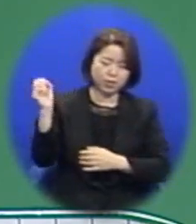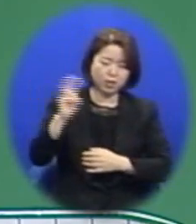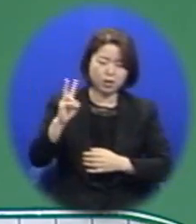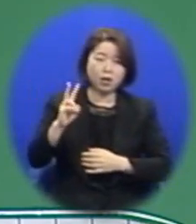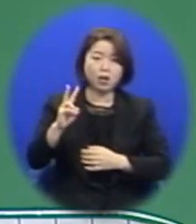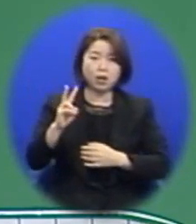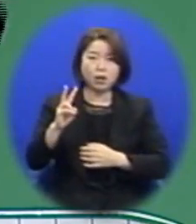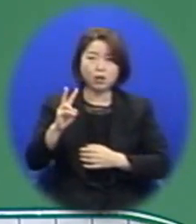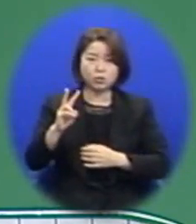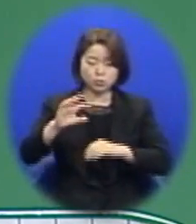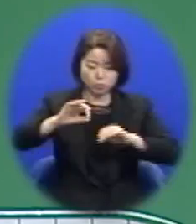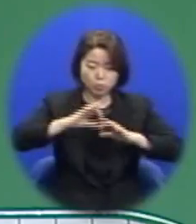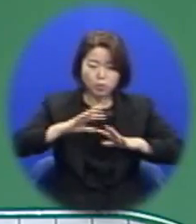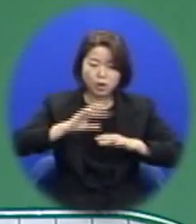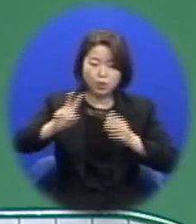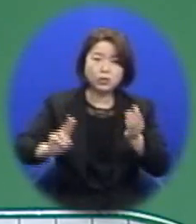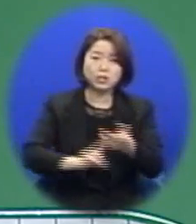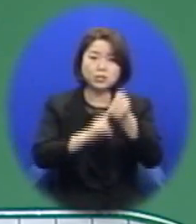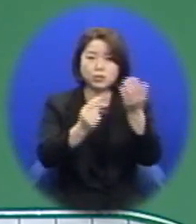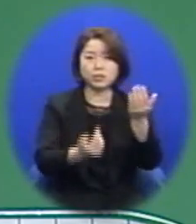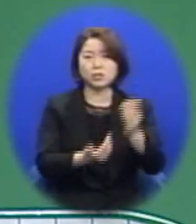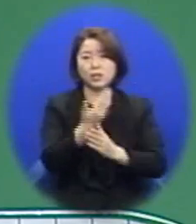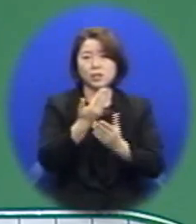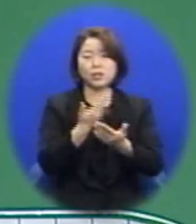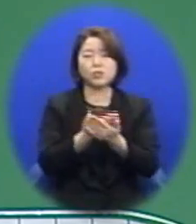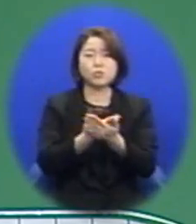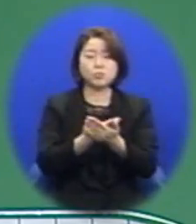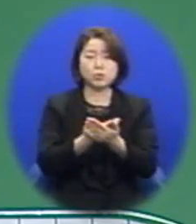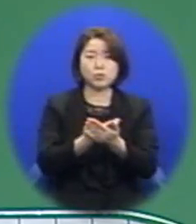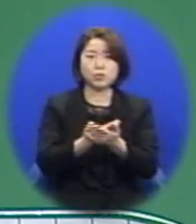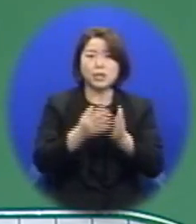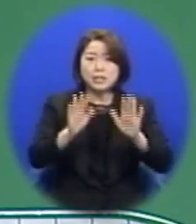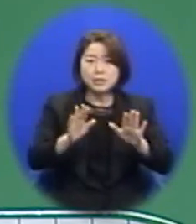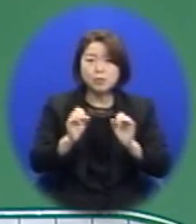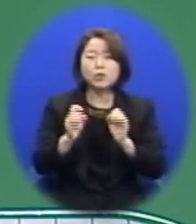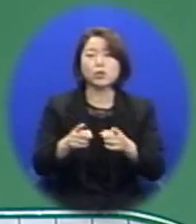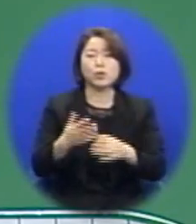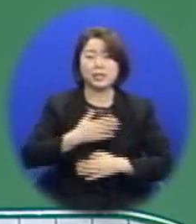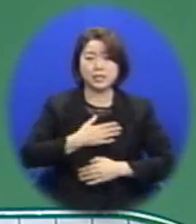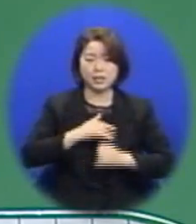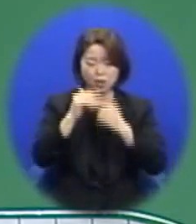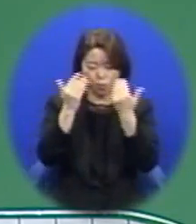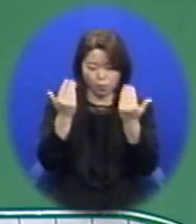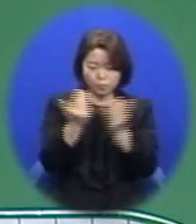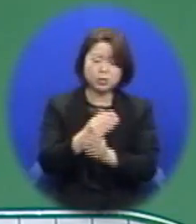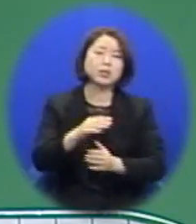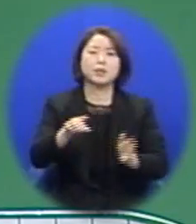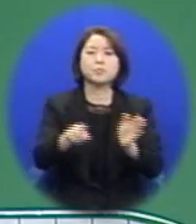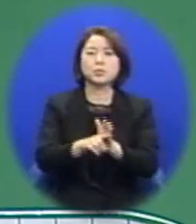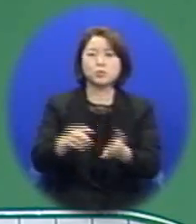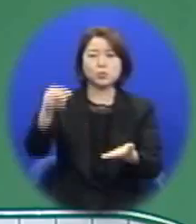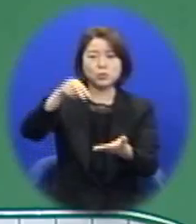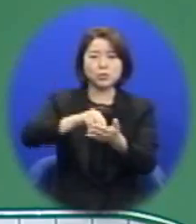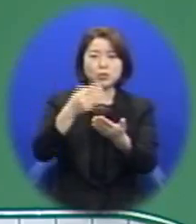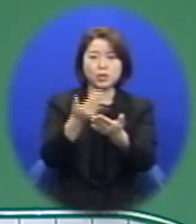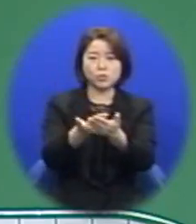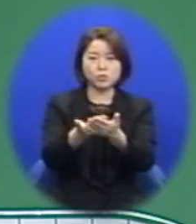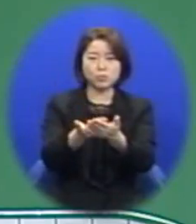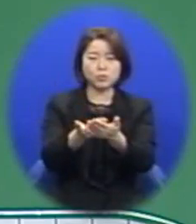만한 기적이 일어나게 해주시옵소서. 그리고 이번 기회에 제가 온전한 믿음으로 서게